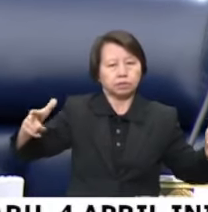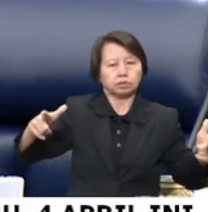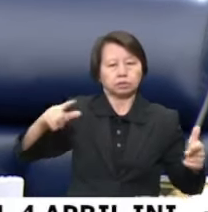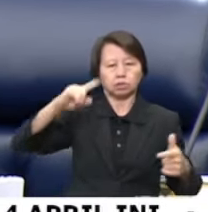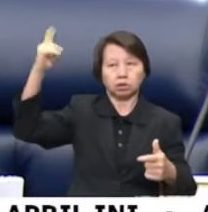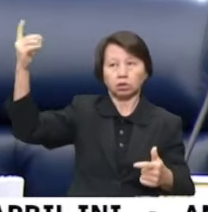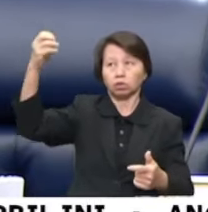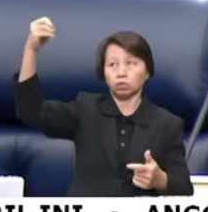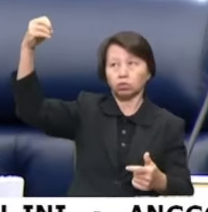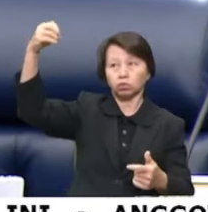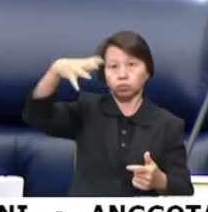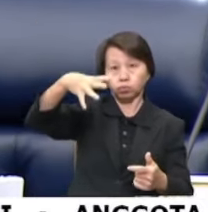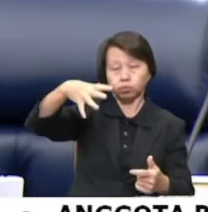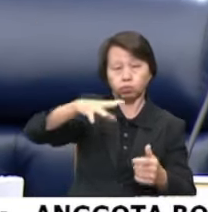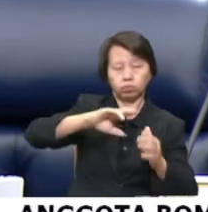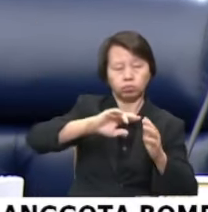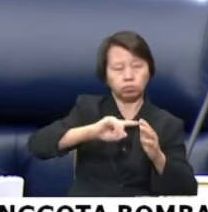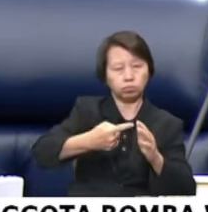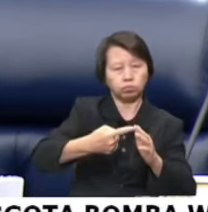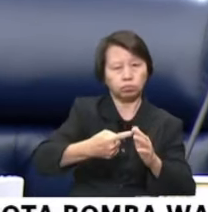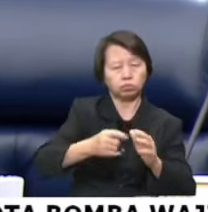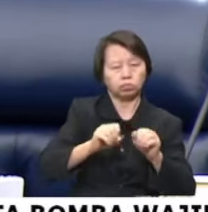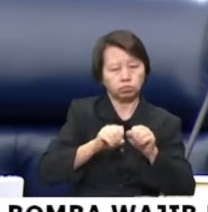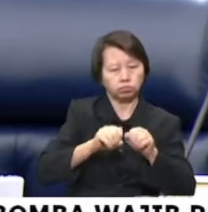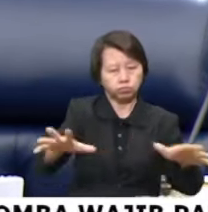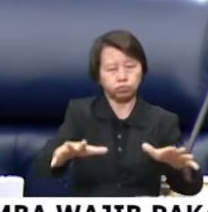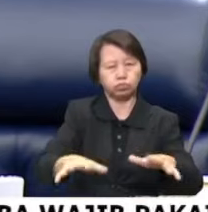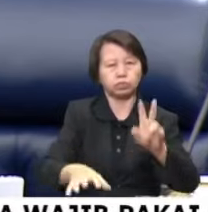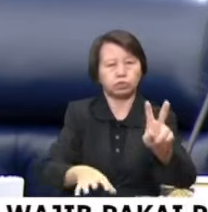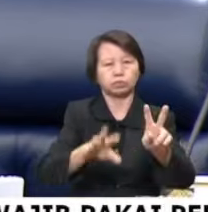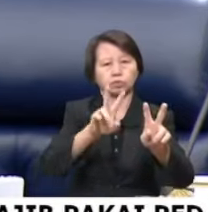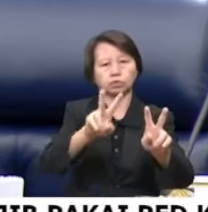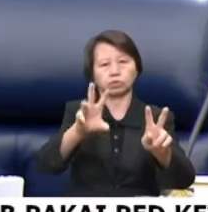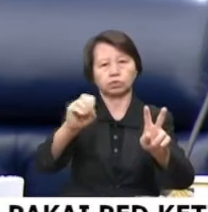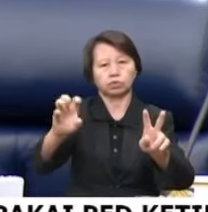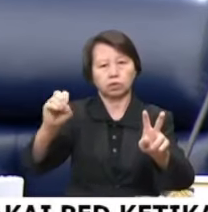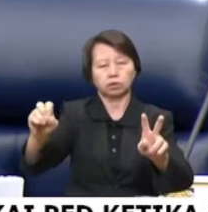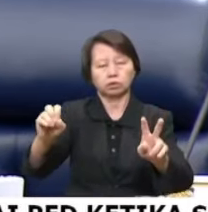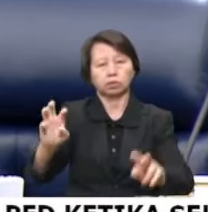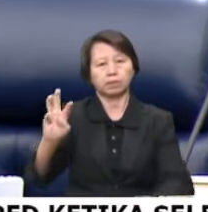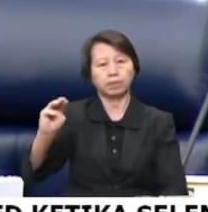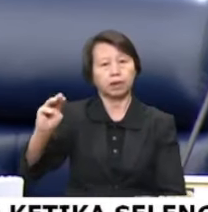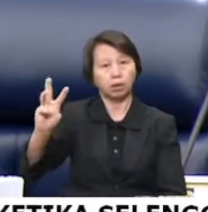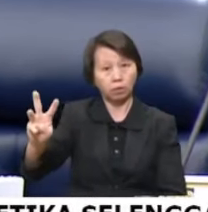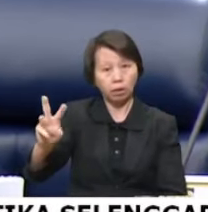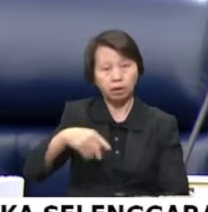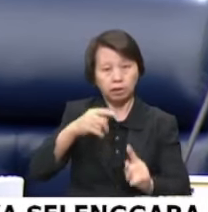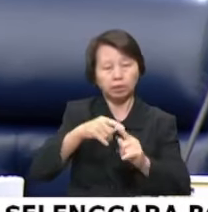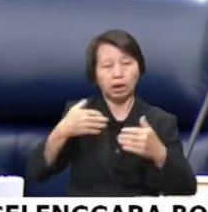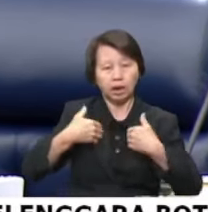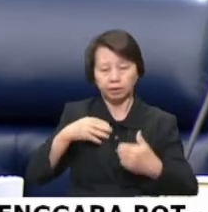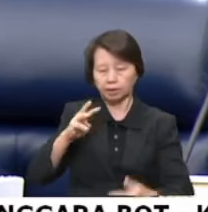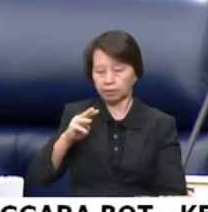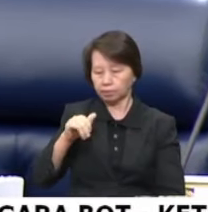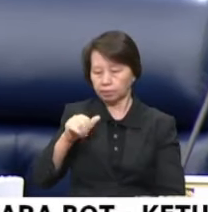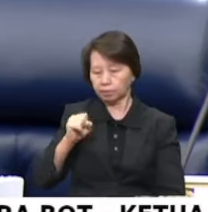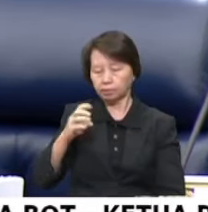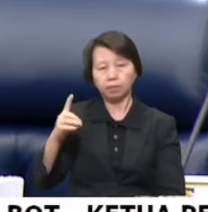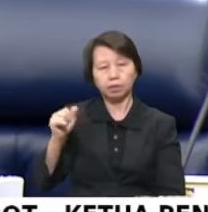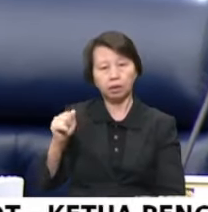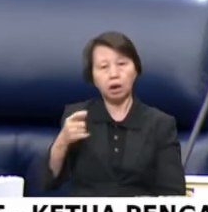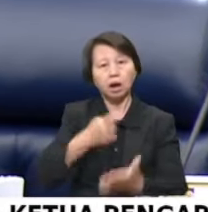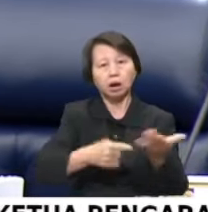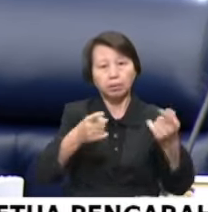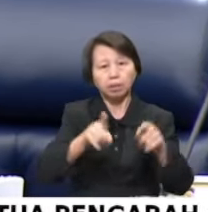Malaysia, generating 2,200 megawatts. So bila dah ada Mazda ni punya projek, apa jadi